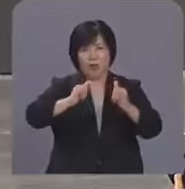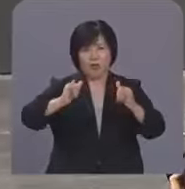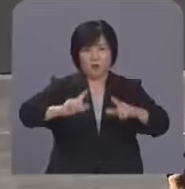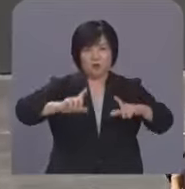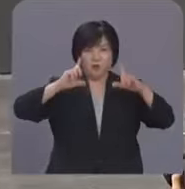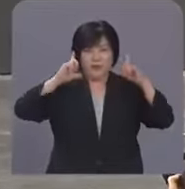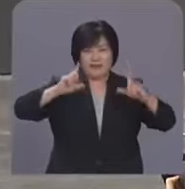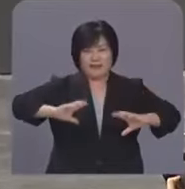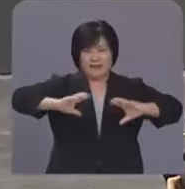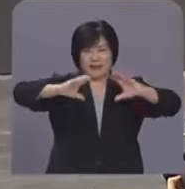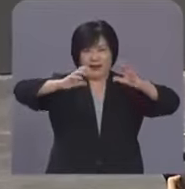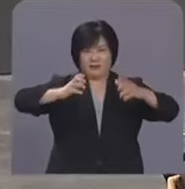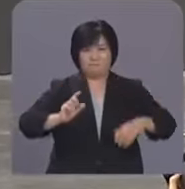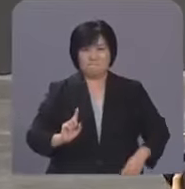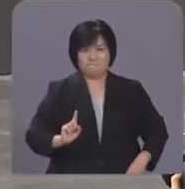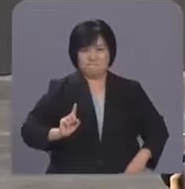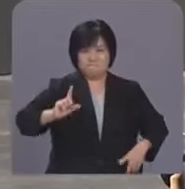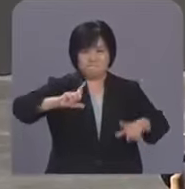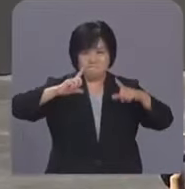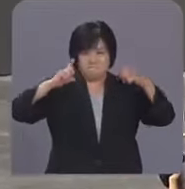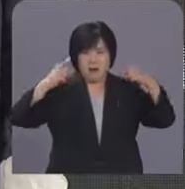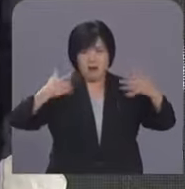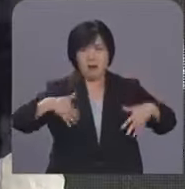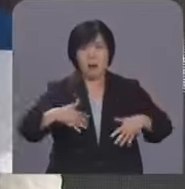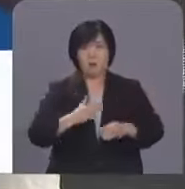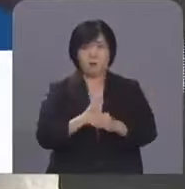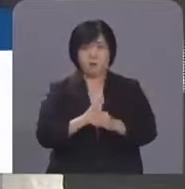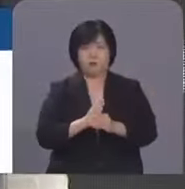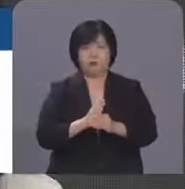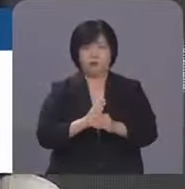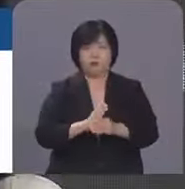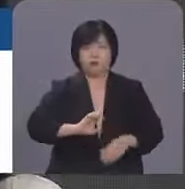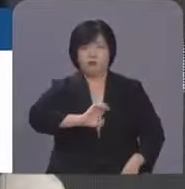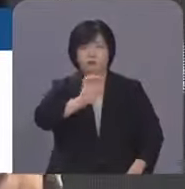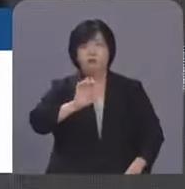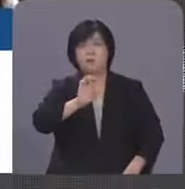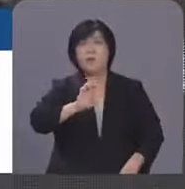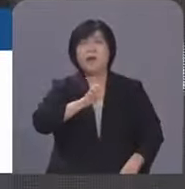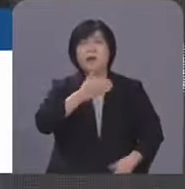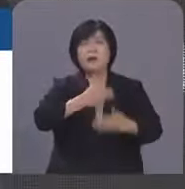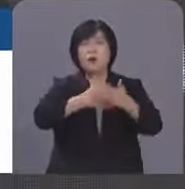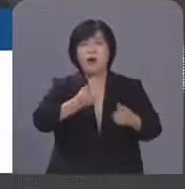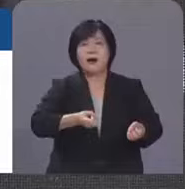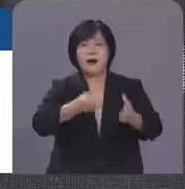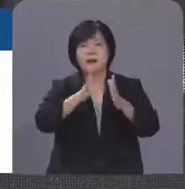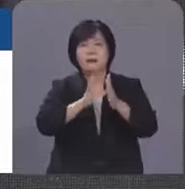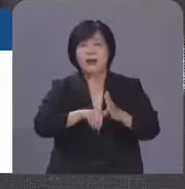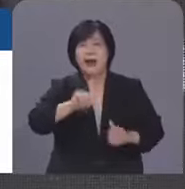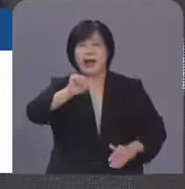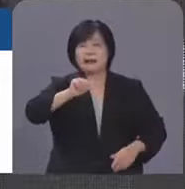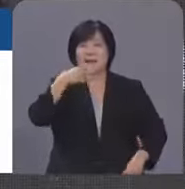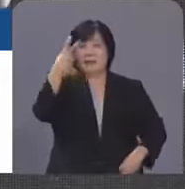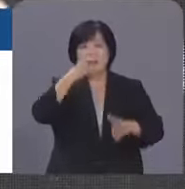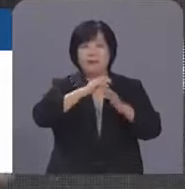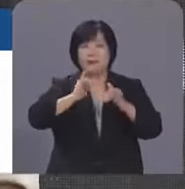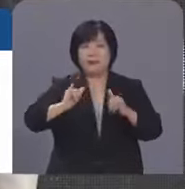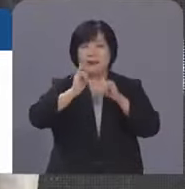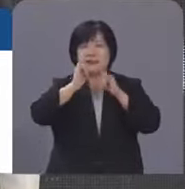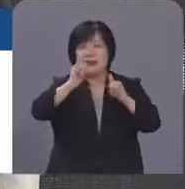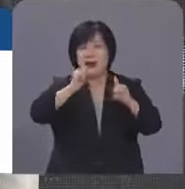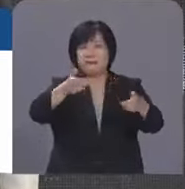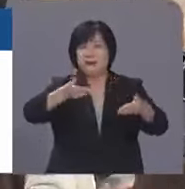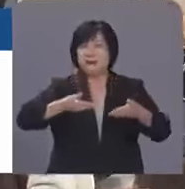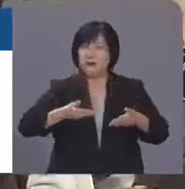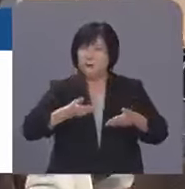세계적으로 높아지고 있습니다. 유럽의 그 주요 영화제에서 아시아의 감독이 상을 받는 일이 그렇게 흔한